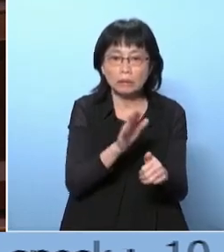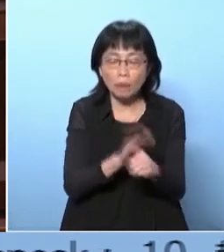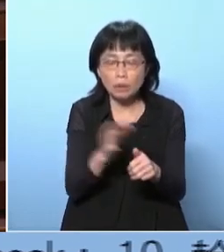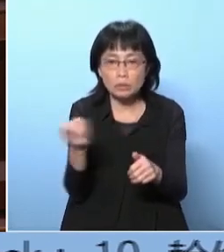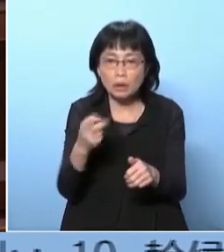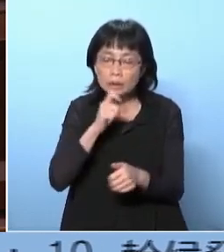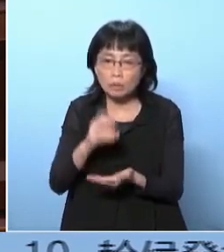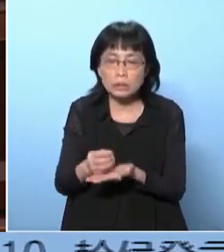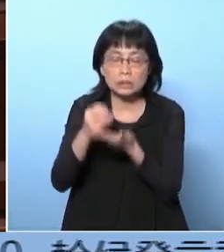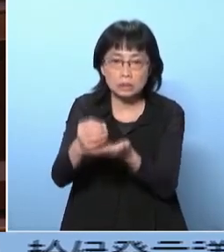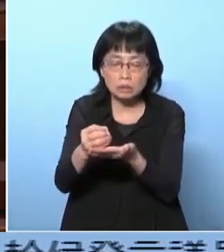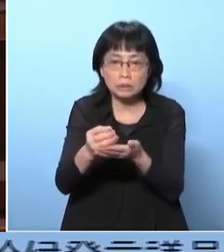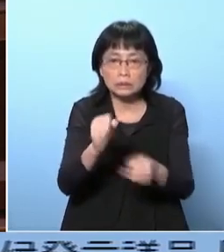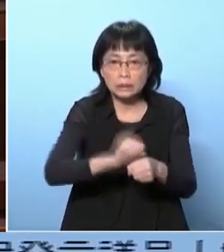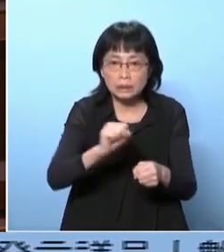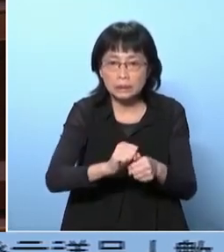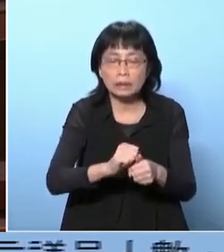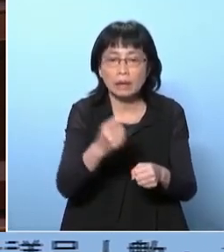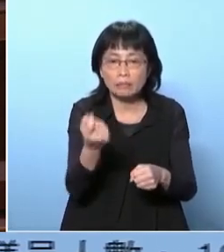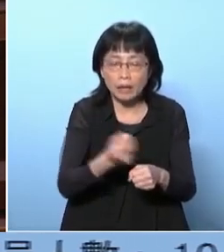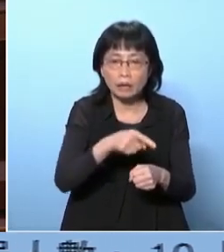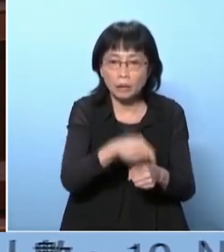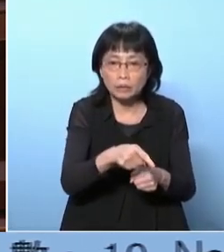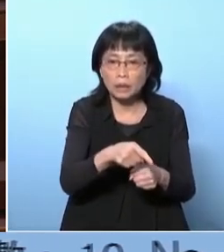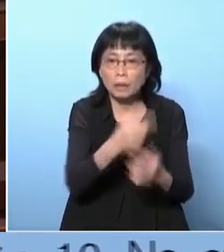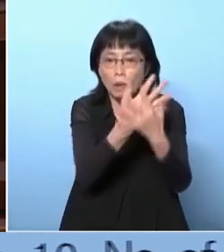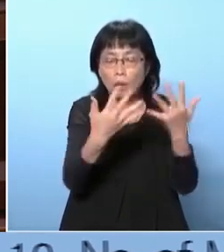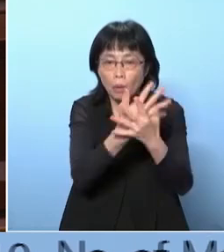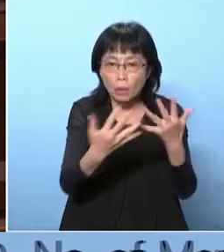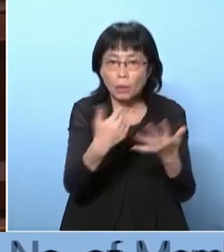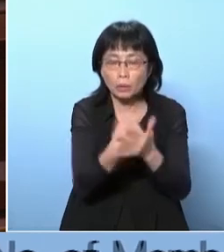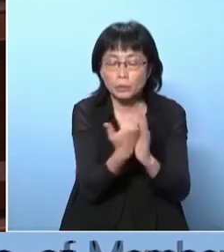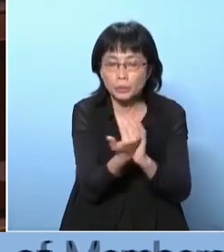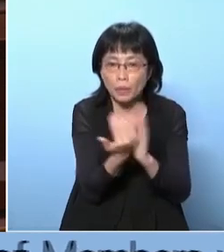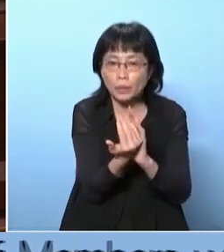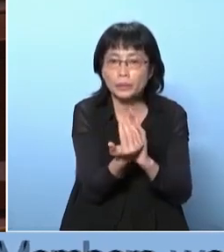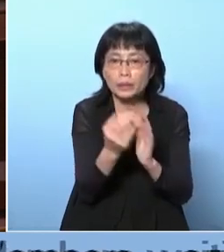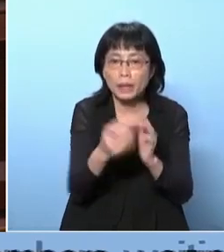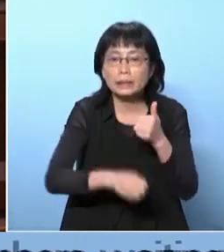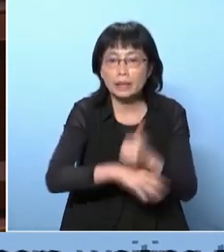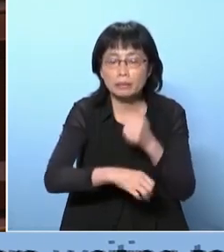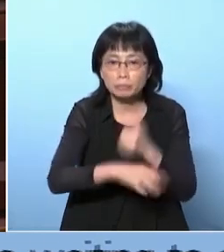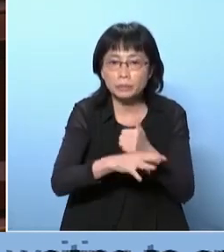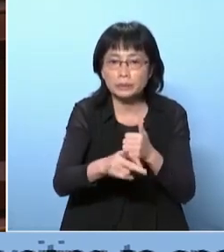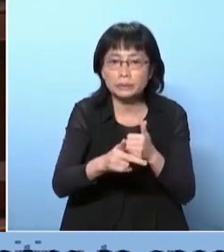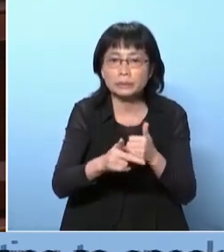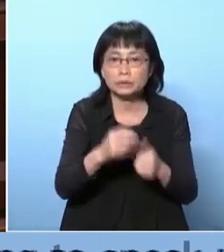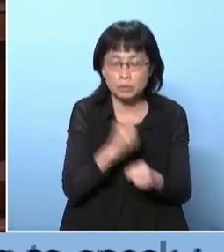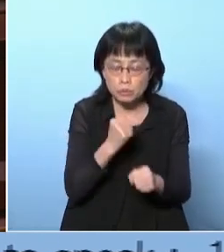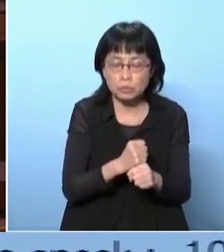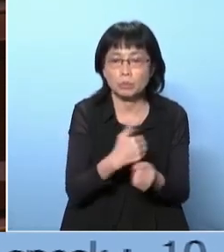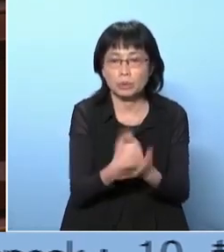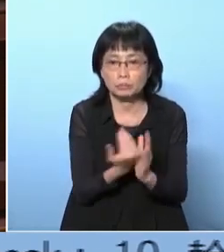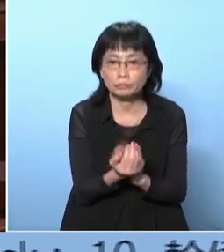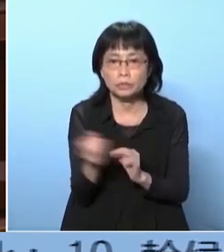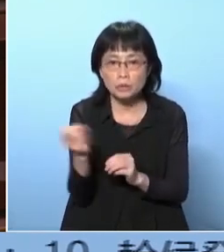快擴展鄉郊同埋偏遠地區的流動網絡基建設施。 政府正推展改善